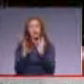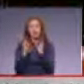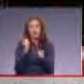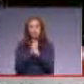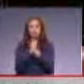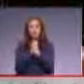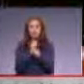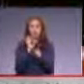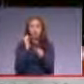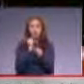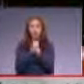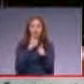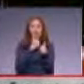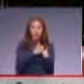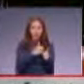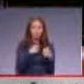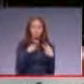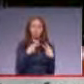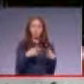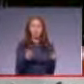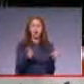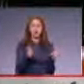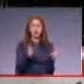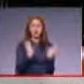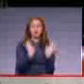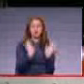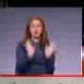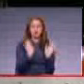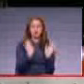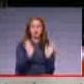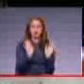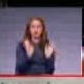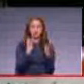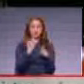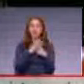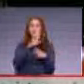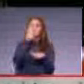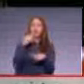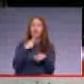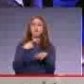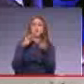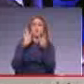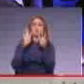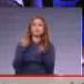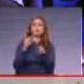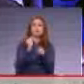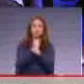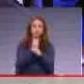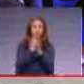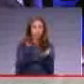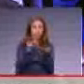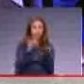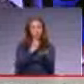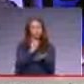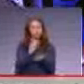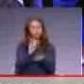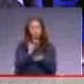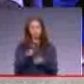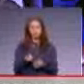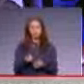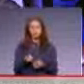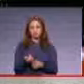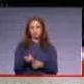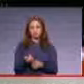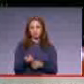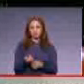حاجة حلوة كويسة أنا أحبها وتتعمل تبقى كويسة. طب بصراحة أنت راضية عن المسلسلات اللي اتقدمت في